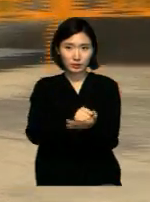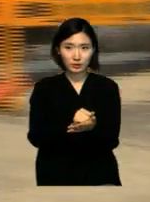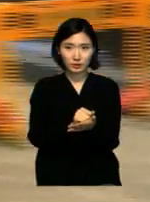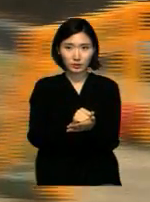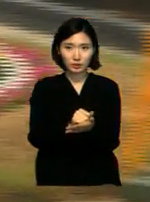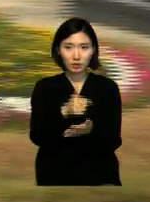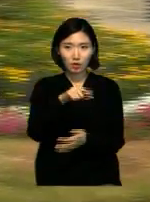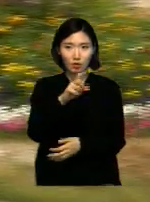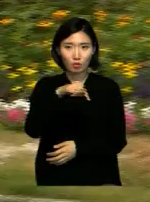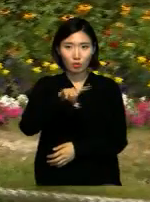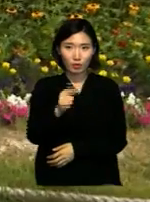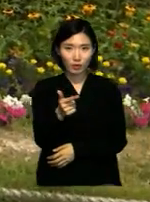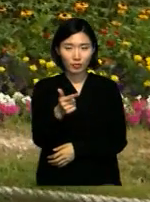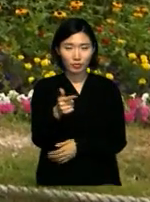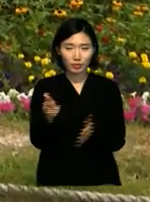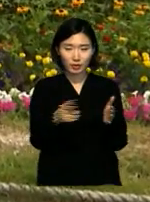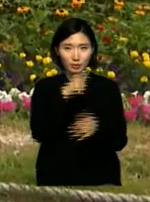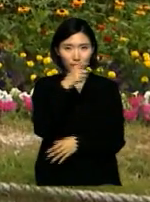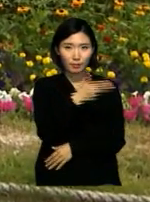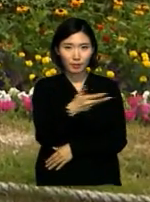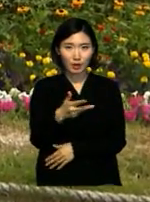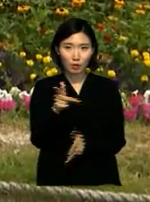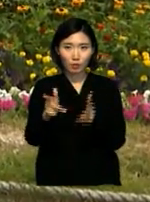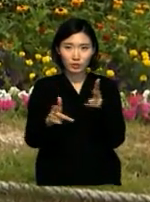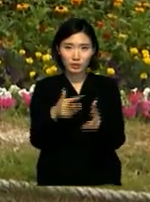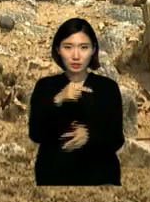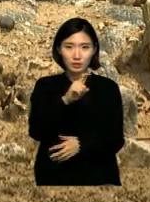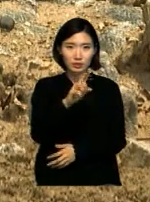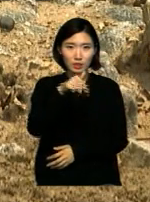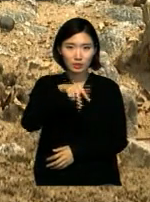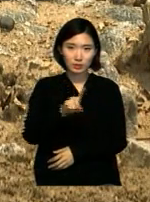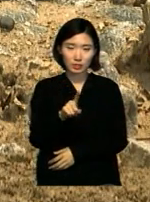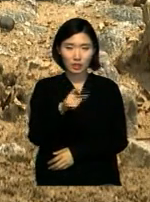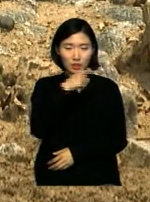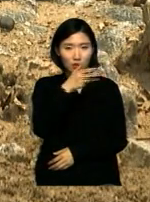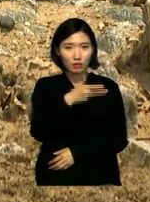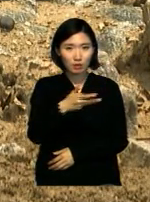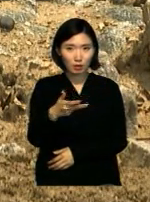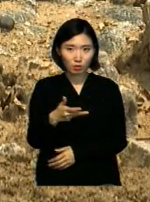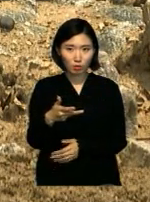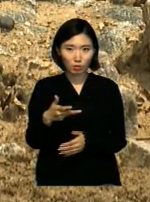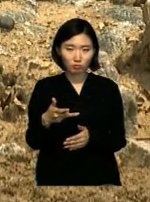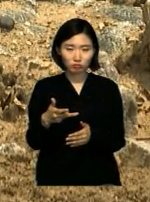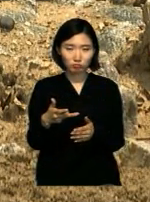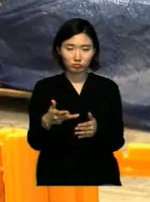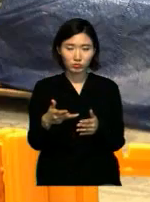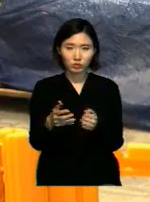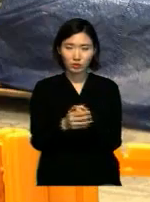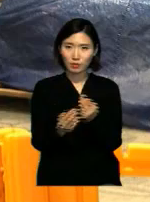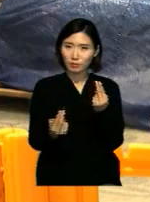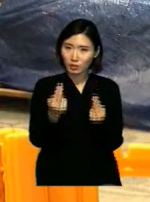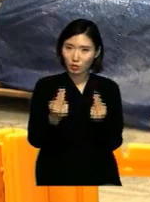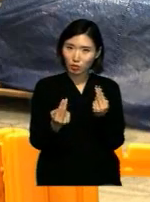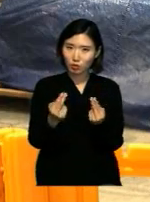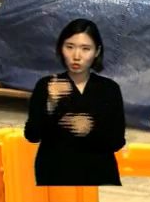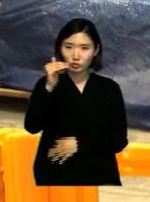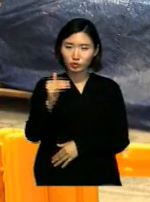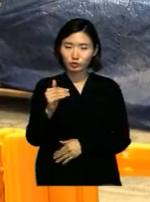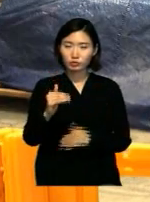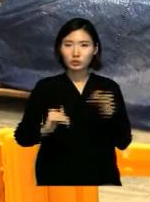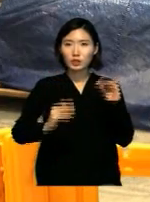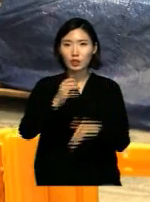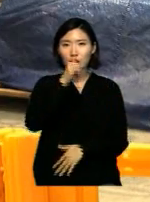또 건원대로 실개천이 공사 중인 장자대로 실개천과 비교하면 질적으로 차이가 난다며